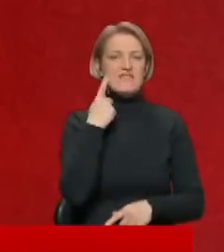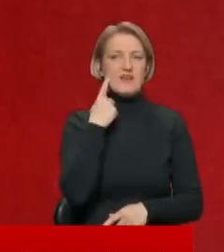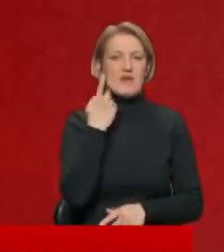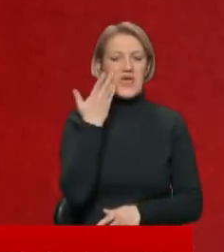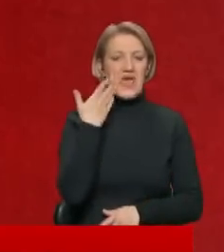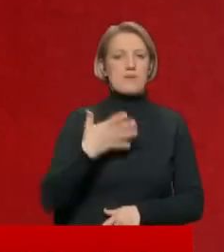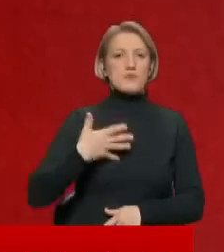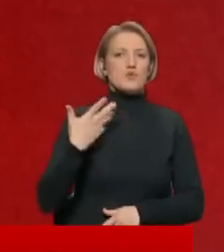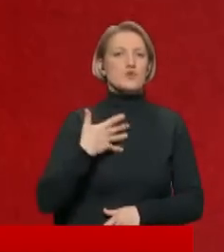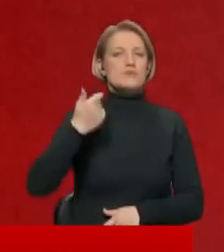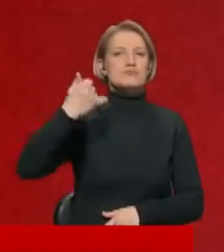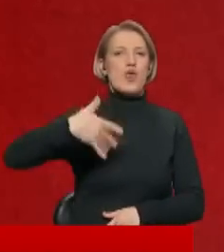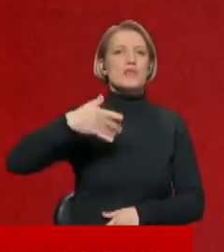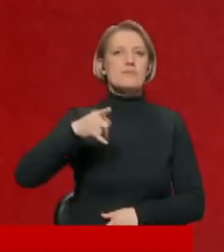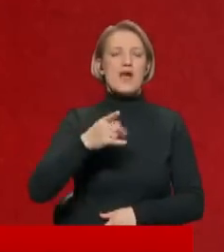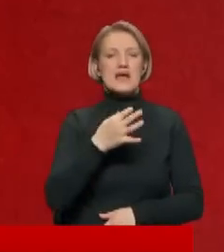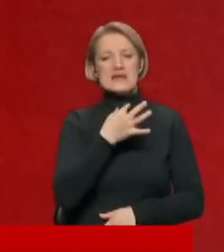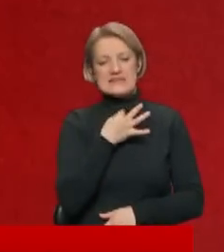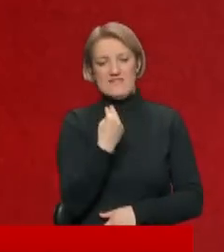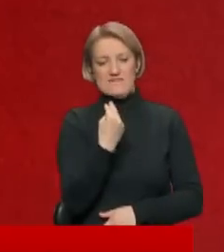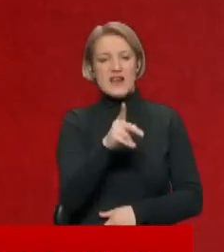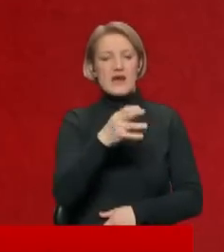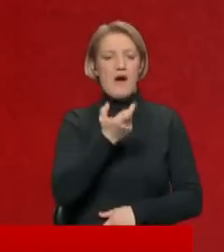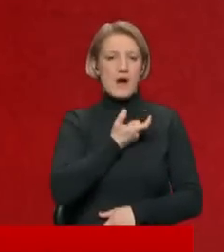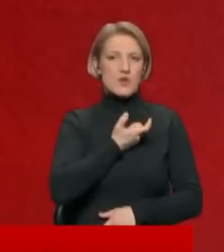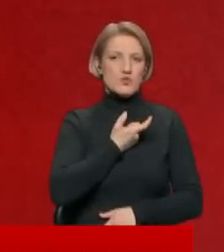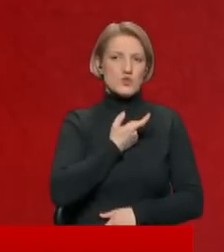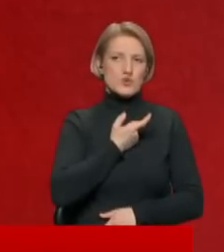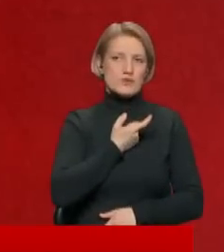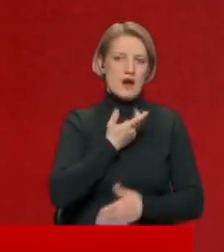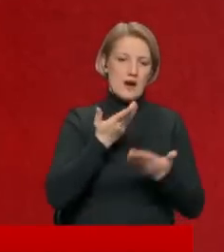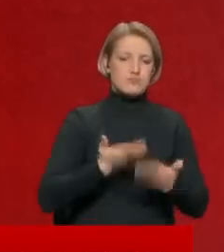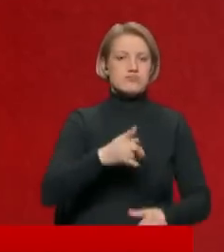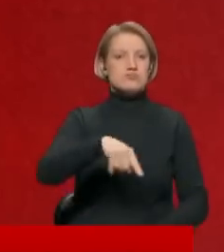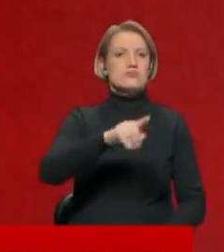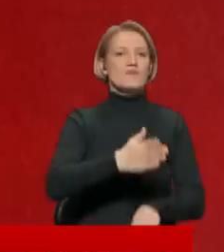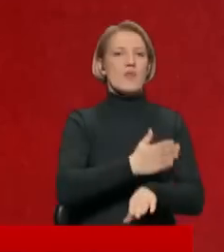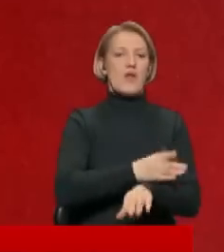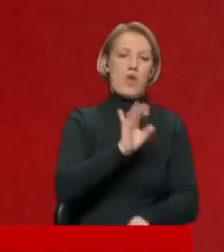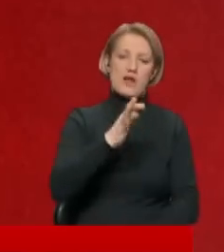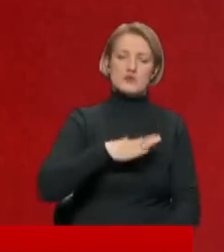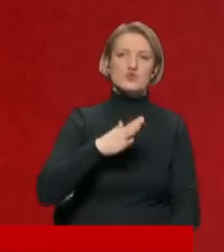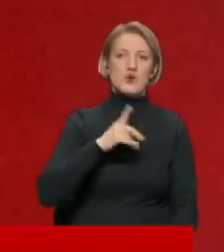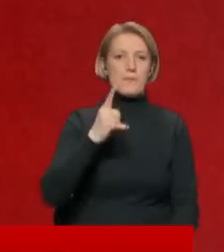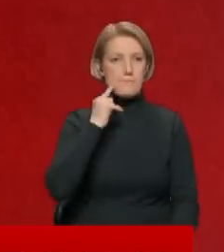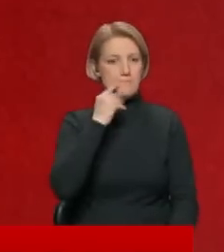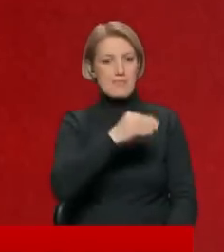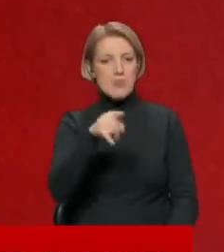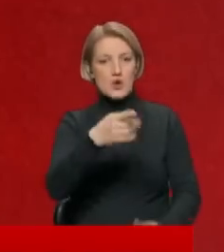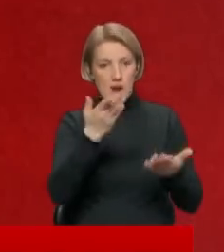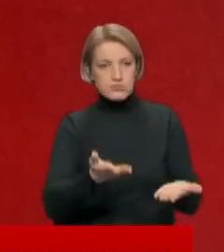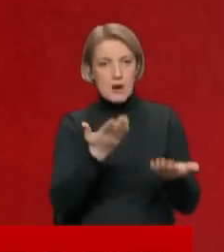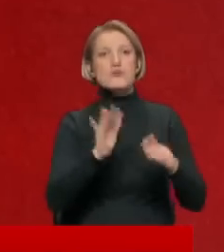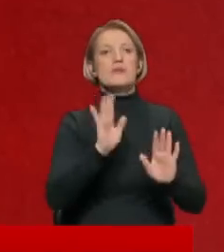keyfi bir rejimle beraber lütfettiği kadar Hakkı hukuka razı olalım istiyor vatandaşlarımız Milyonlar buna razı mı değil